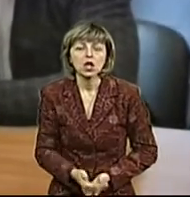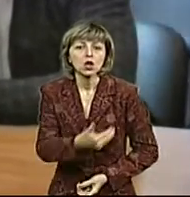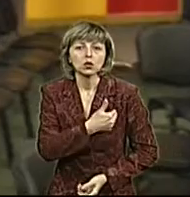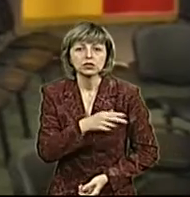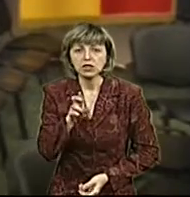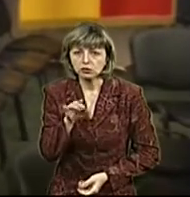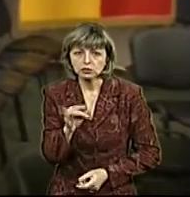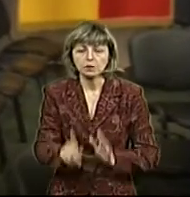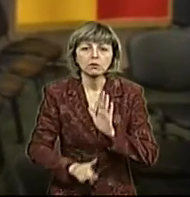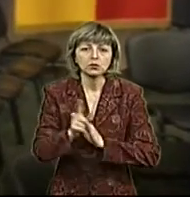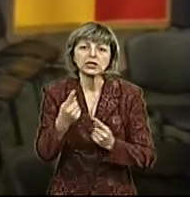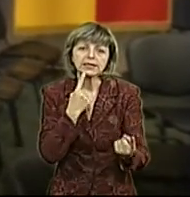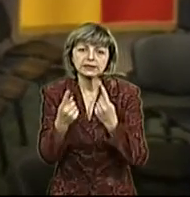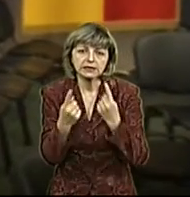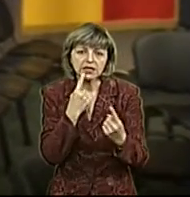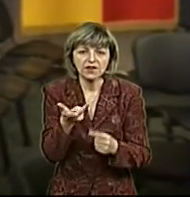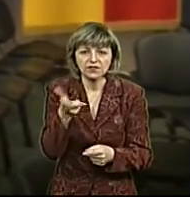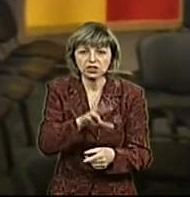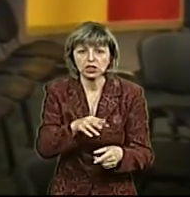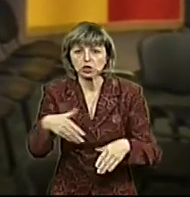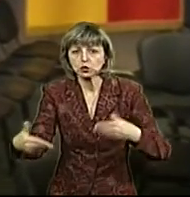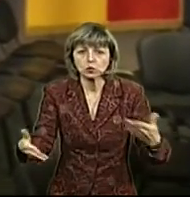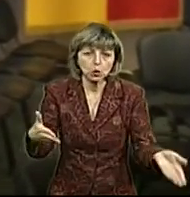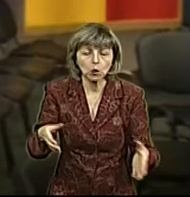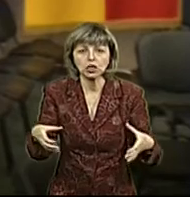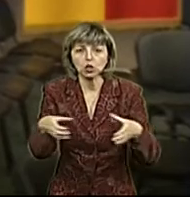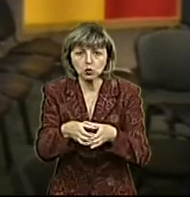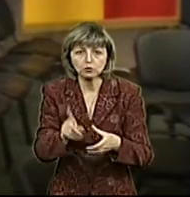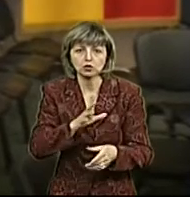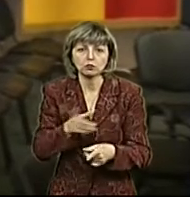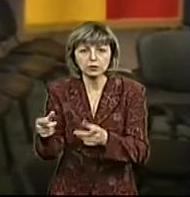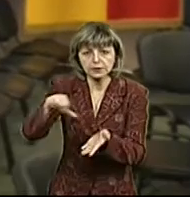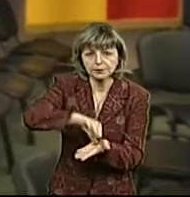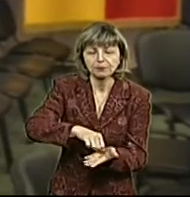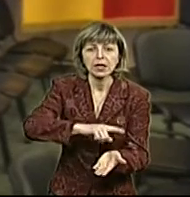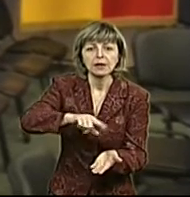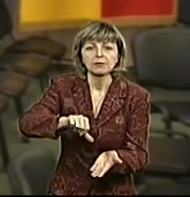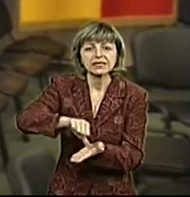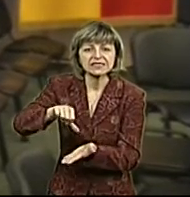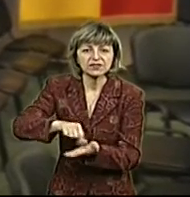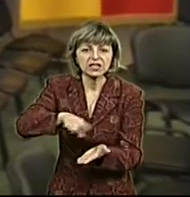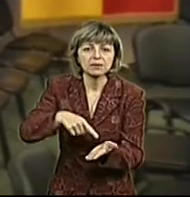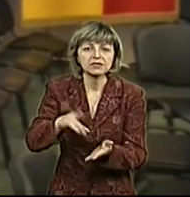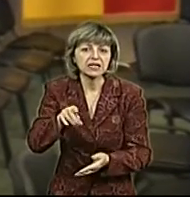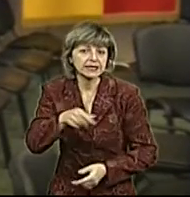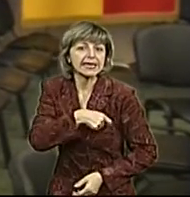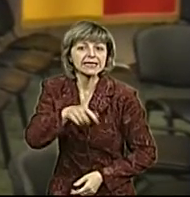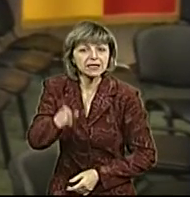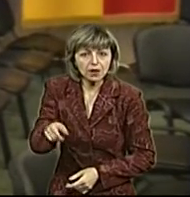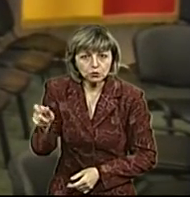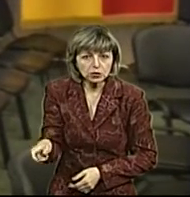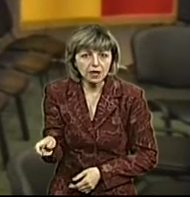Хотілося б почати діалог в тристоронній групі, щоб була задіяна і представники міськради депутатського корпусу,